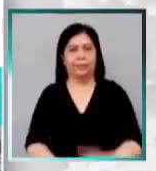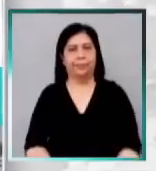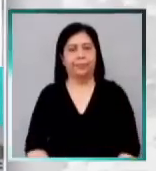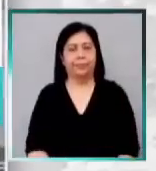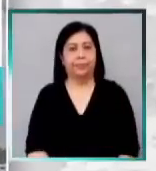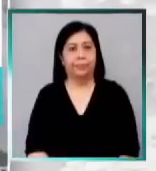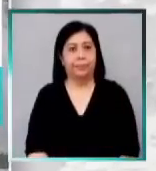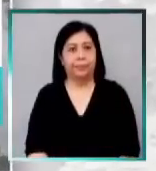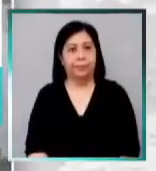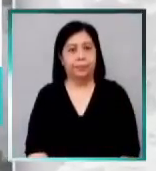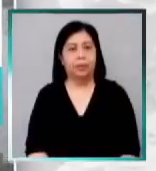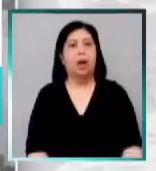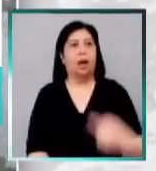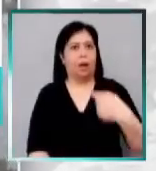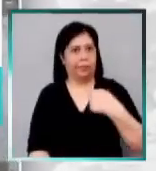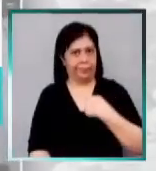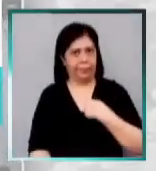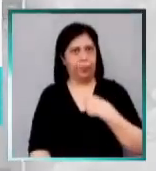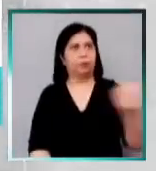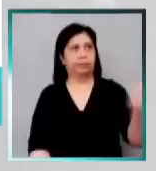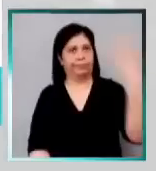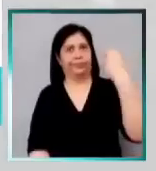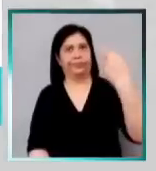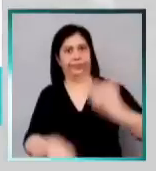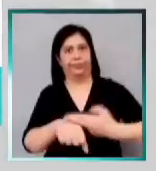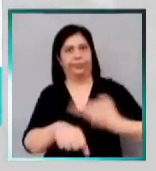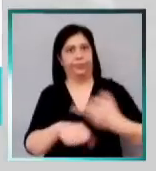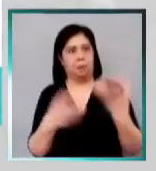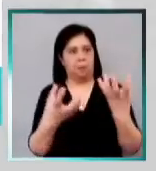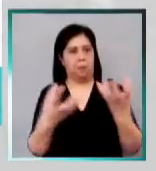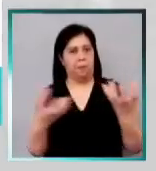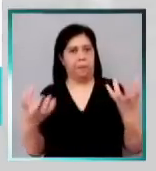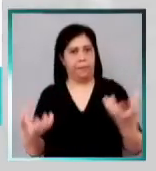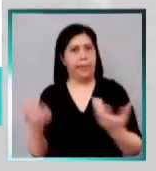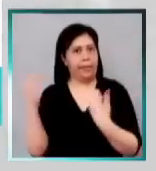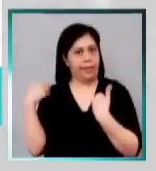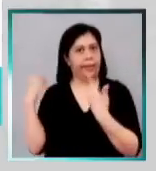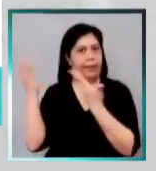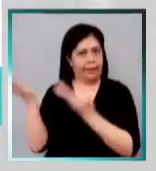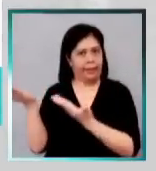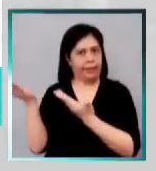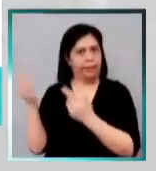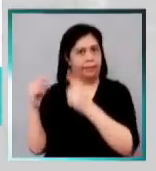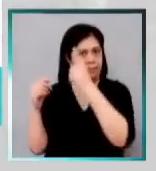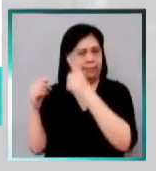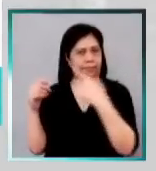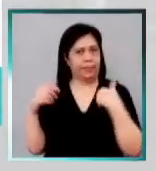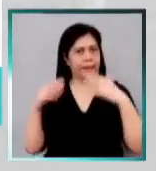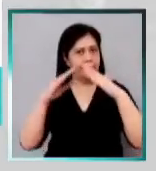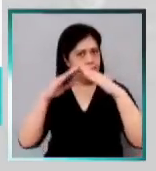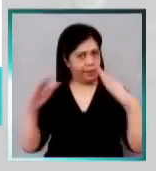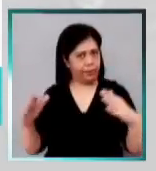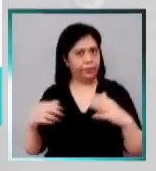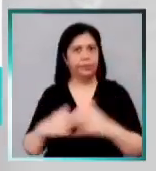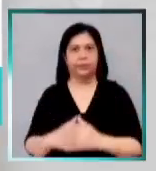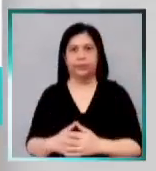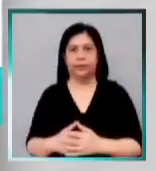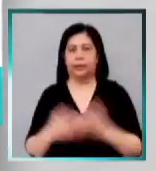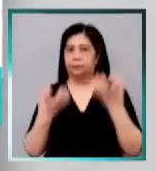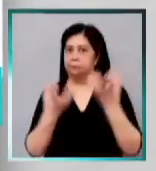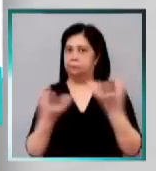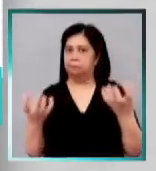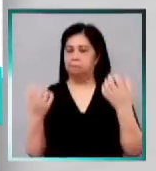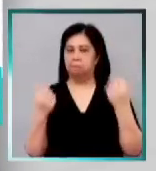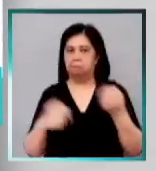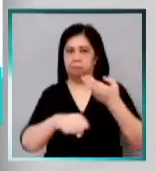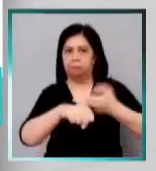ng bato. At ang lalaki po, nandito po, sa taas po ng aking bahay, ang lalaki po ng bato na